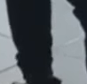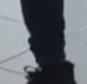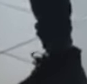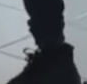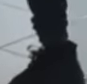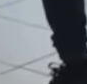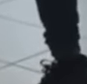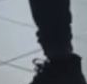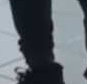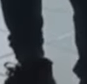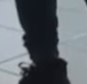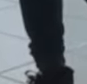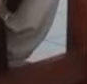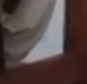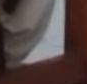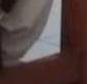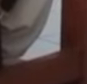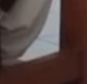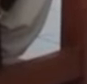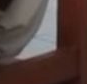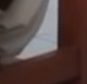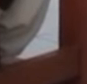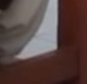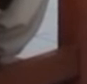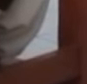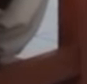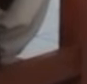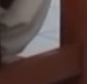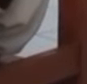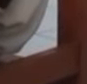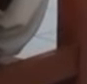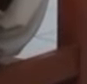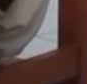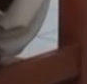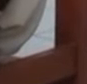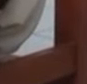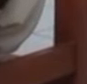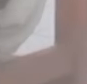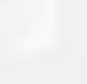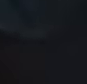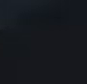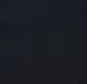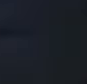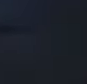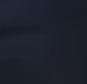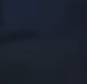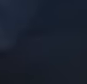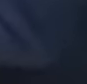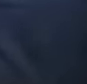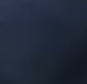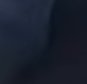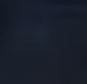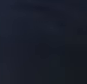dituding memalsukan surat, pihak kelurahan yang mendampingi orang tua siswa terlibat perdebatan dengan pihak sekolah. Ini sistem